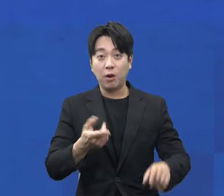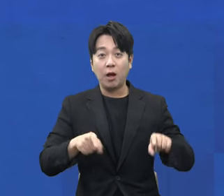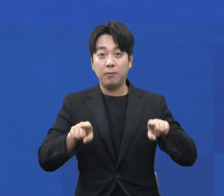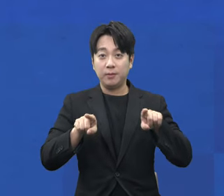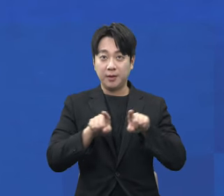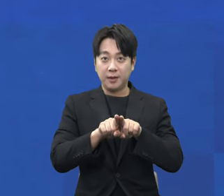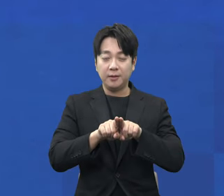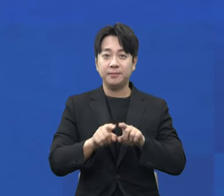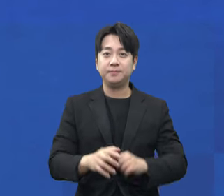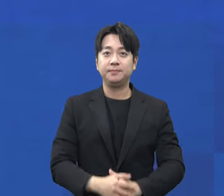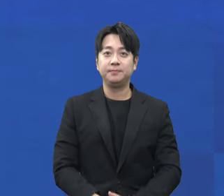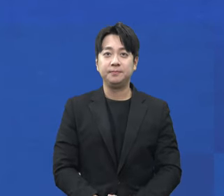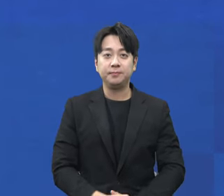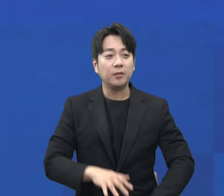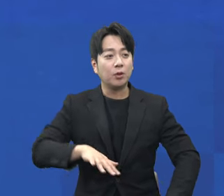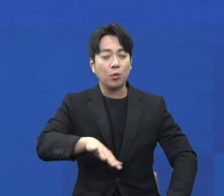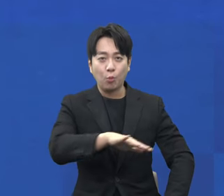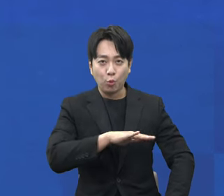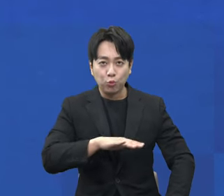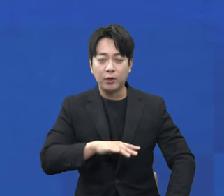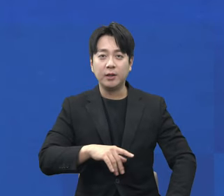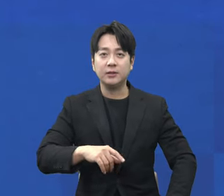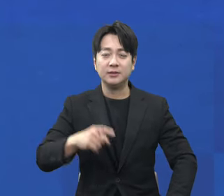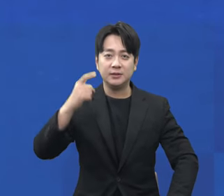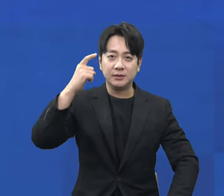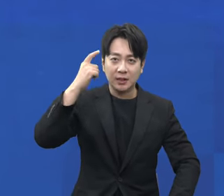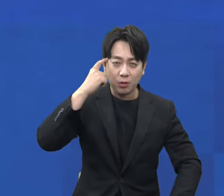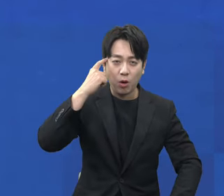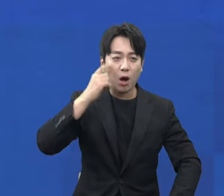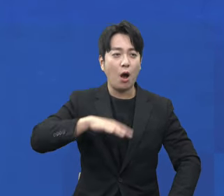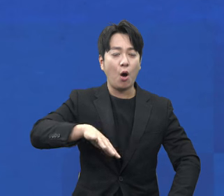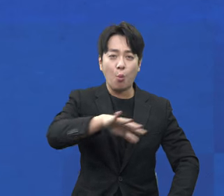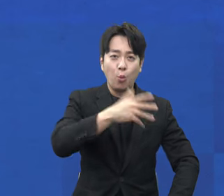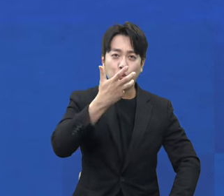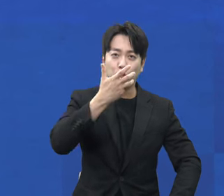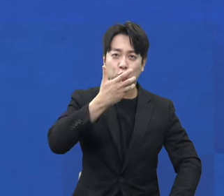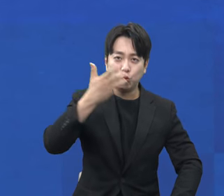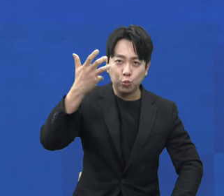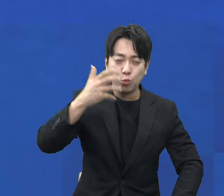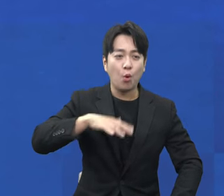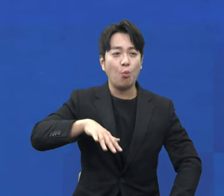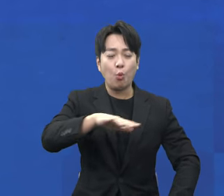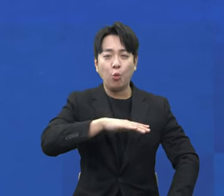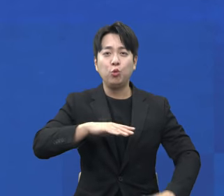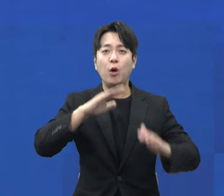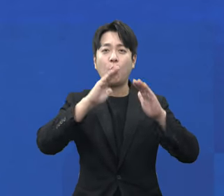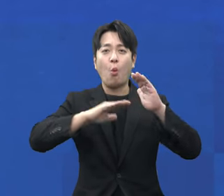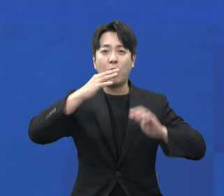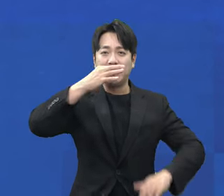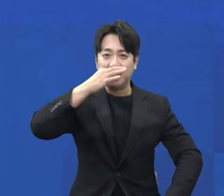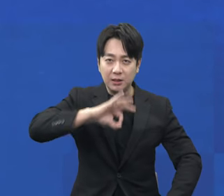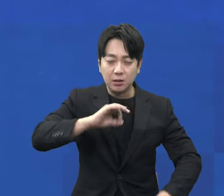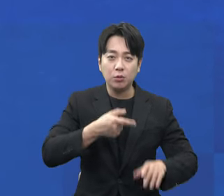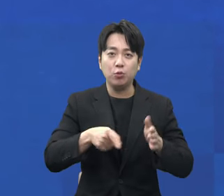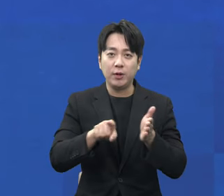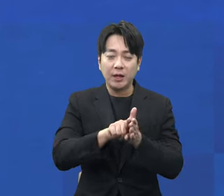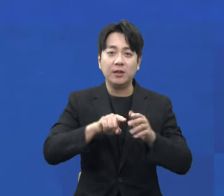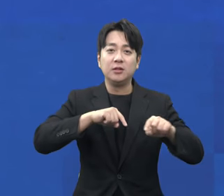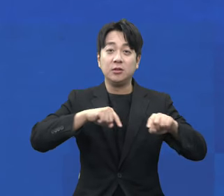우리의 목소리, 우리의 고민, 우리의 꿈을 담은 새로운 정치를 시작해 보겠습니다.